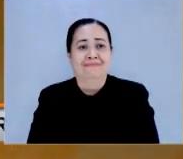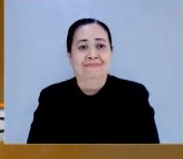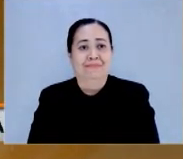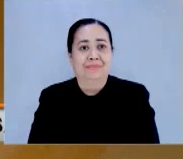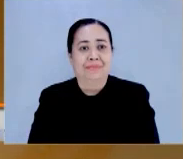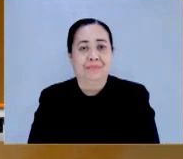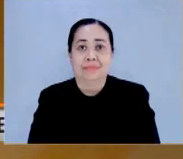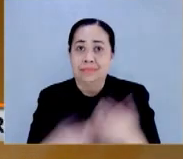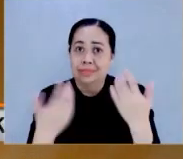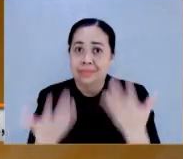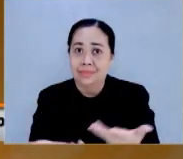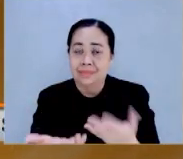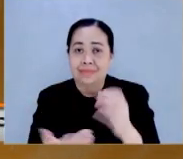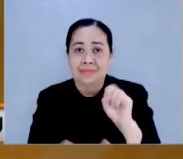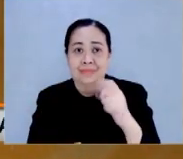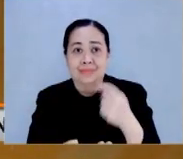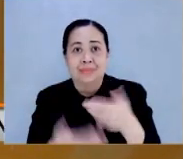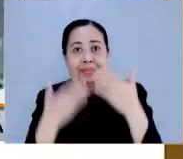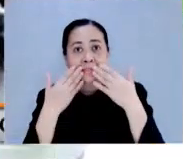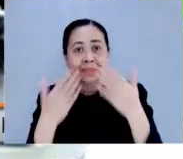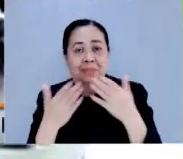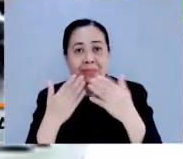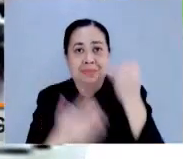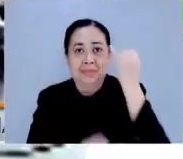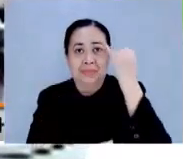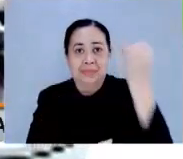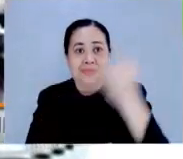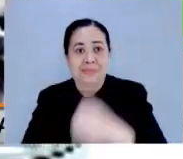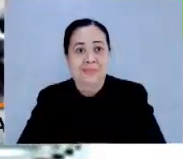Diba? Samgyup, salamat sa idea.